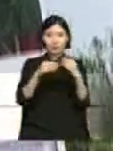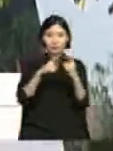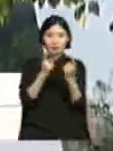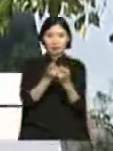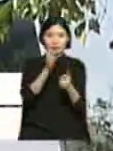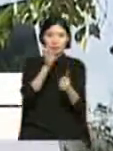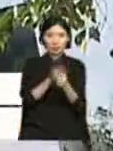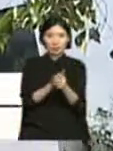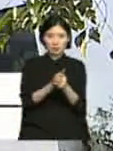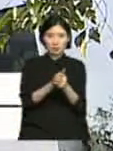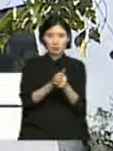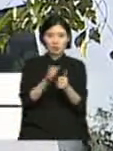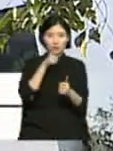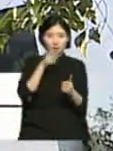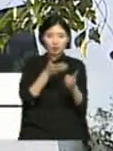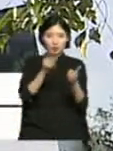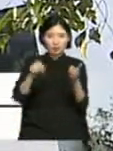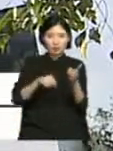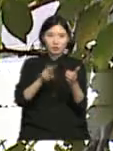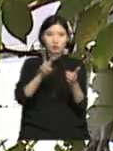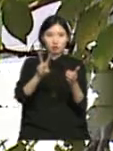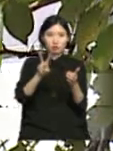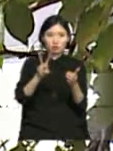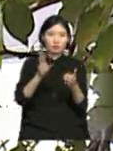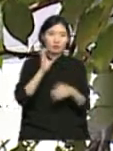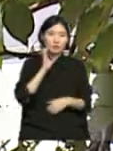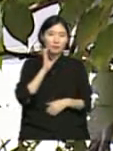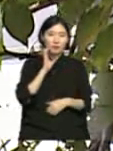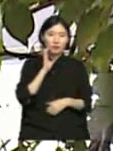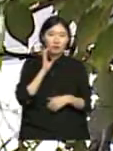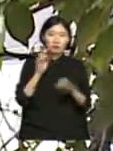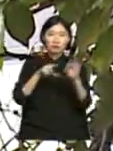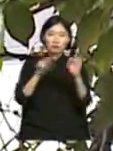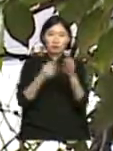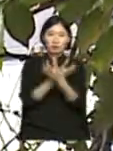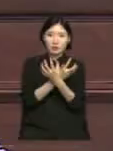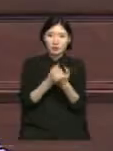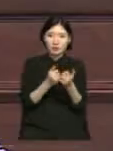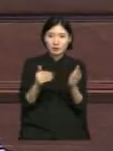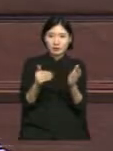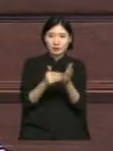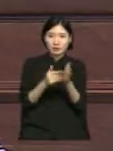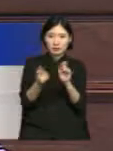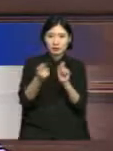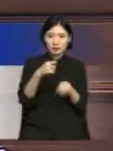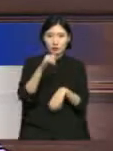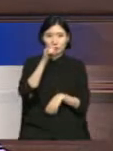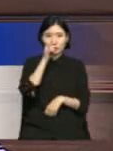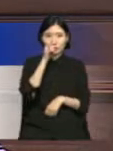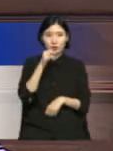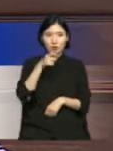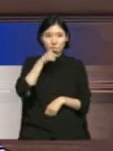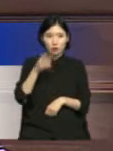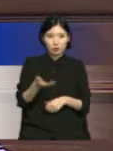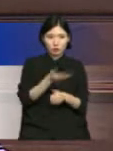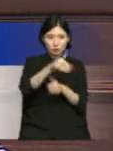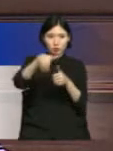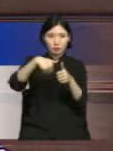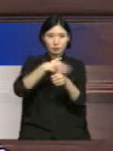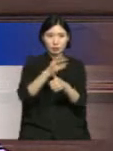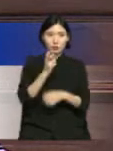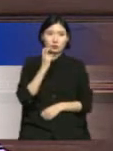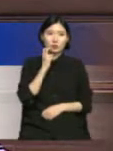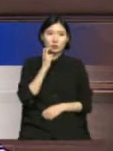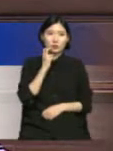석촌호수 4 카페 2곳은 다음달 말 계약 만료를 앞두고 있습니다 속초는 주변에 위치한 정박 웃을